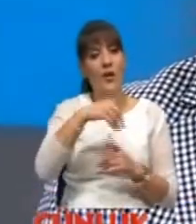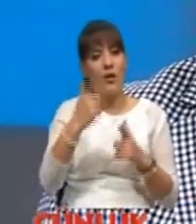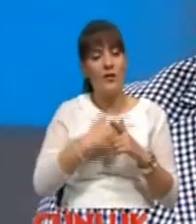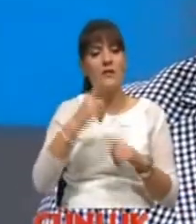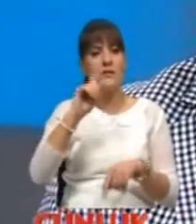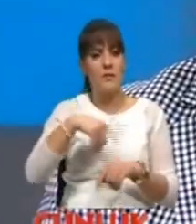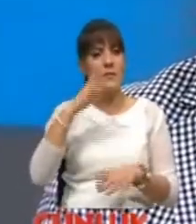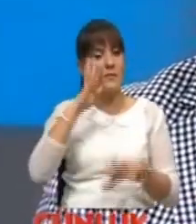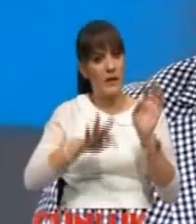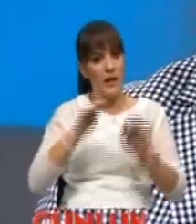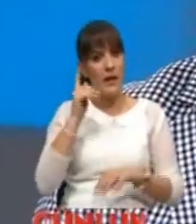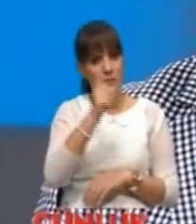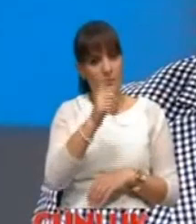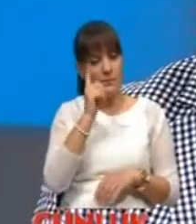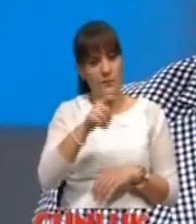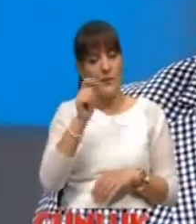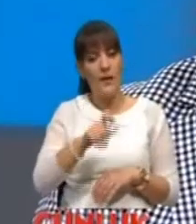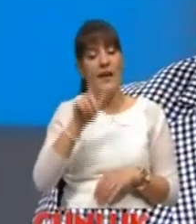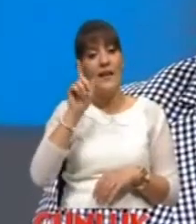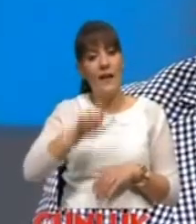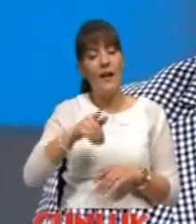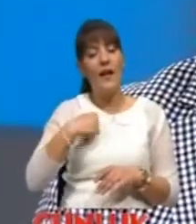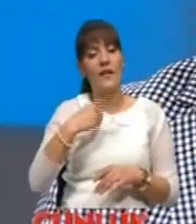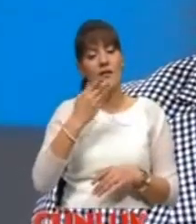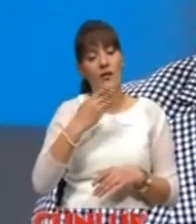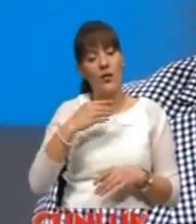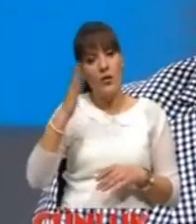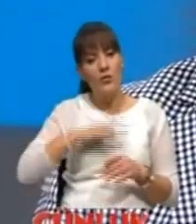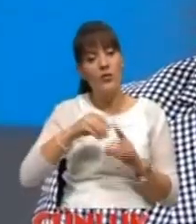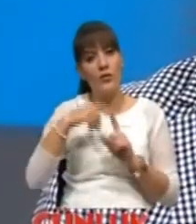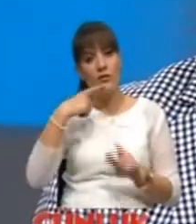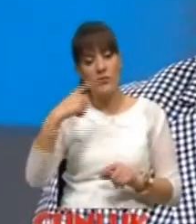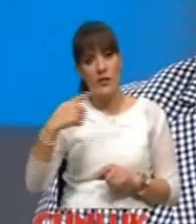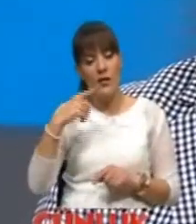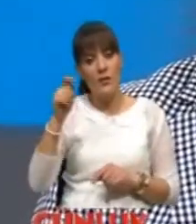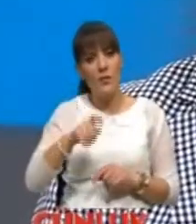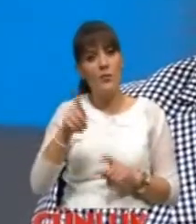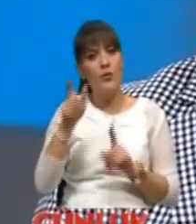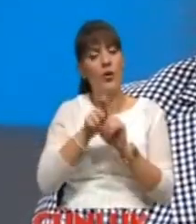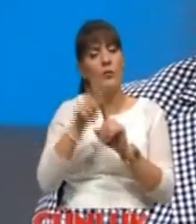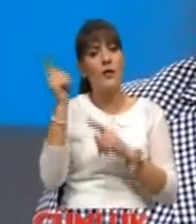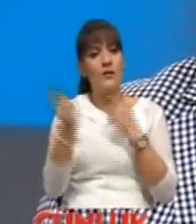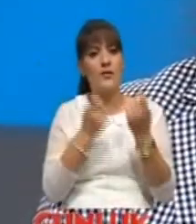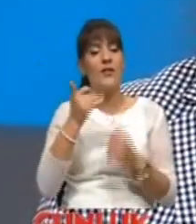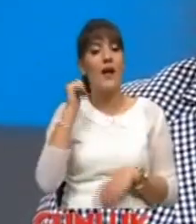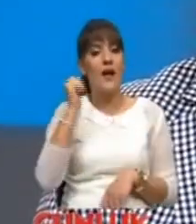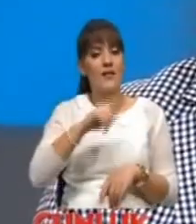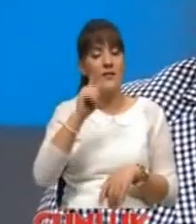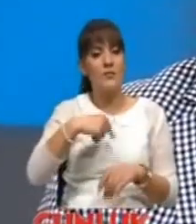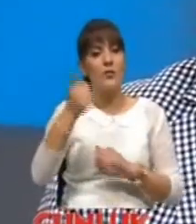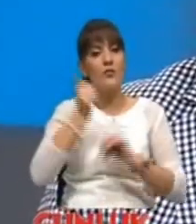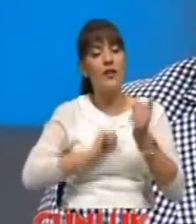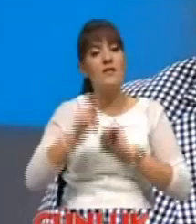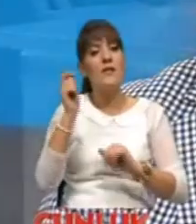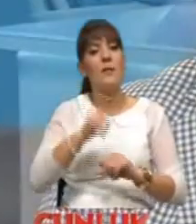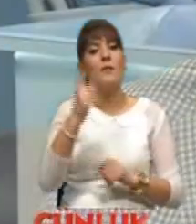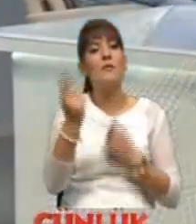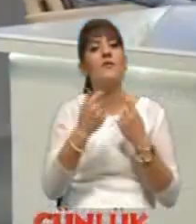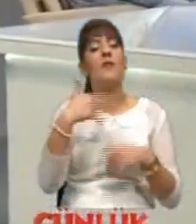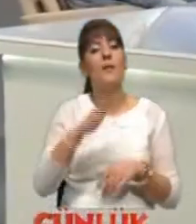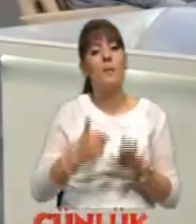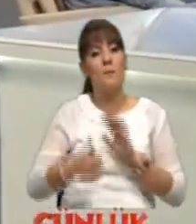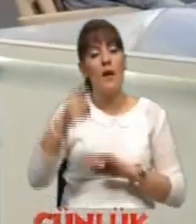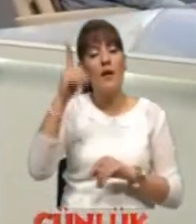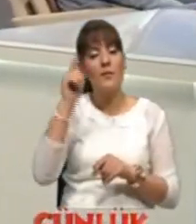otelleri zaman zaman denetliyorlar. Gerekli uyarıları yapıyorlar. Zaten bu koruma işi her zaman üniversitelerin yaptığı bir iş değil,